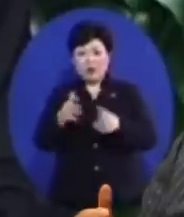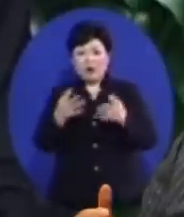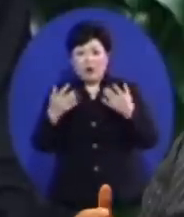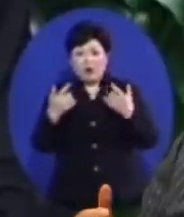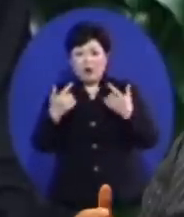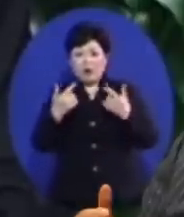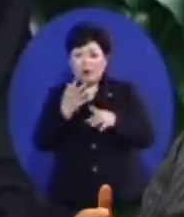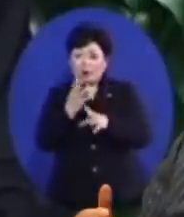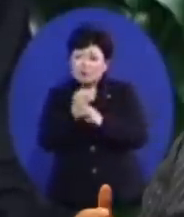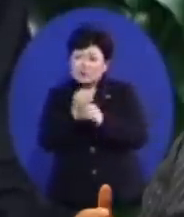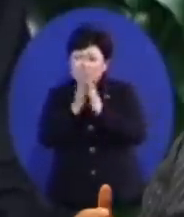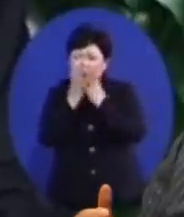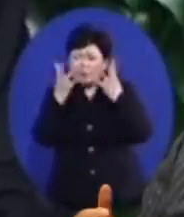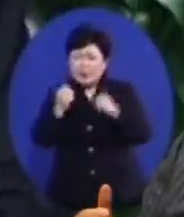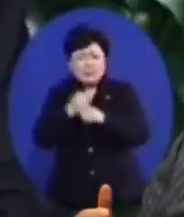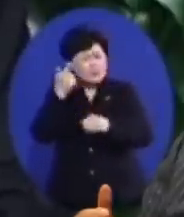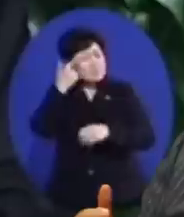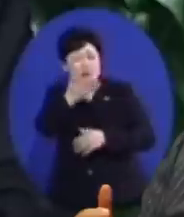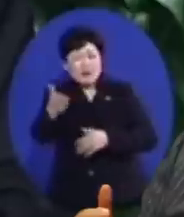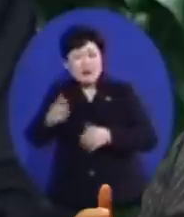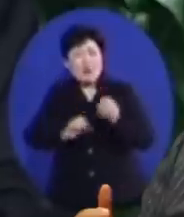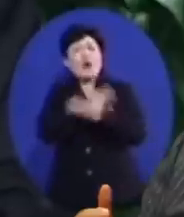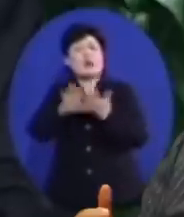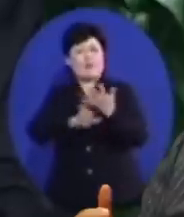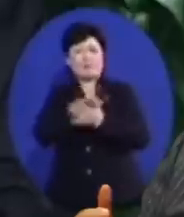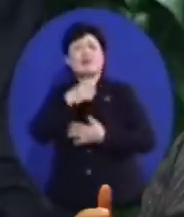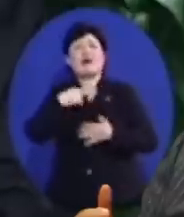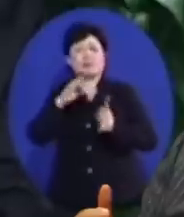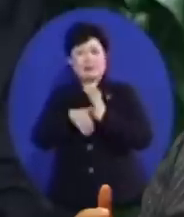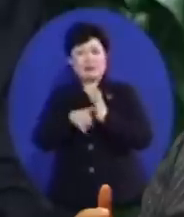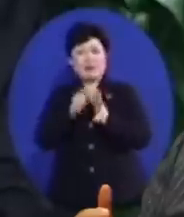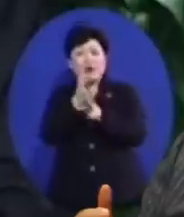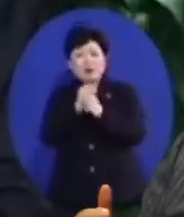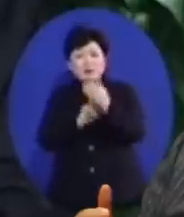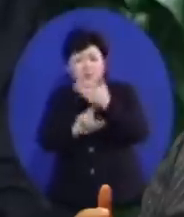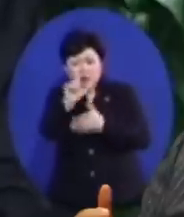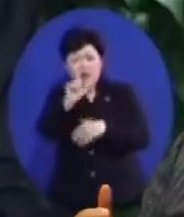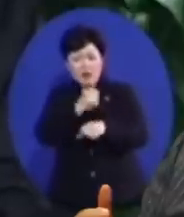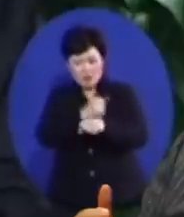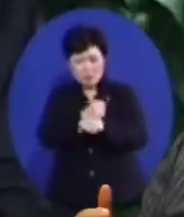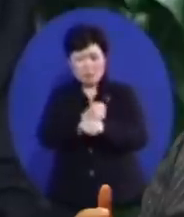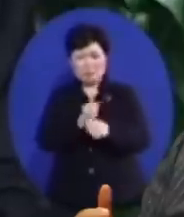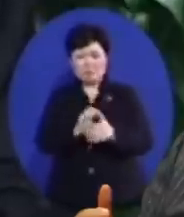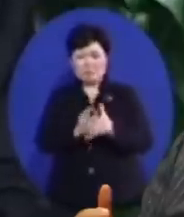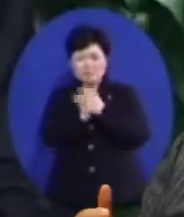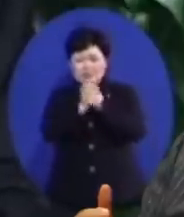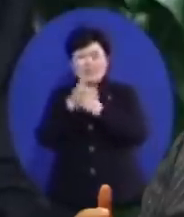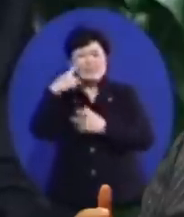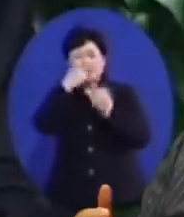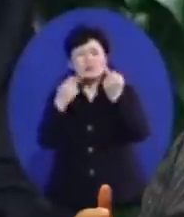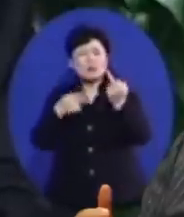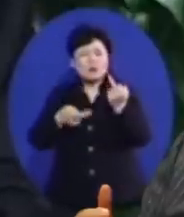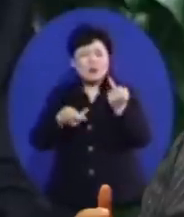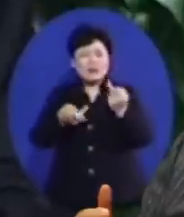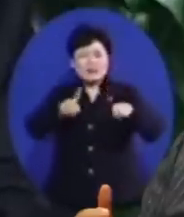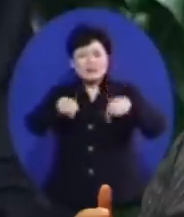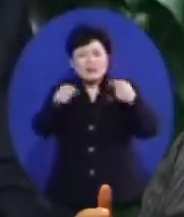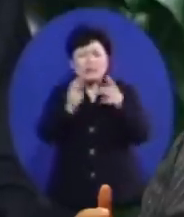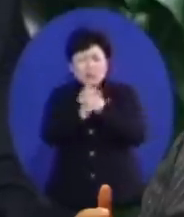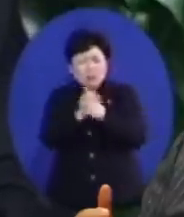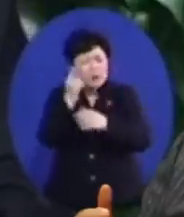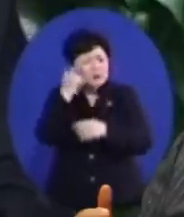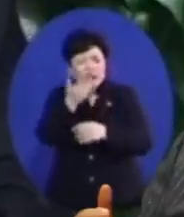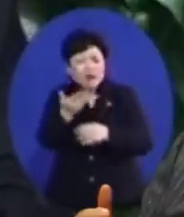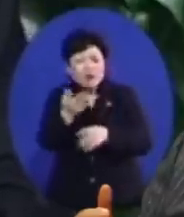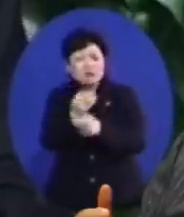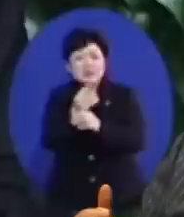했습니까? 환난 당할 때 언제 철회하고 기도문에 가서 기도했습니까?